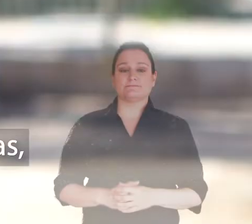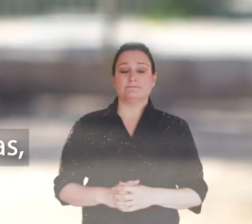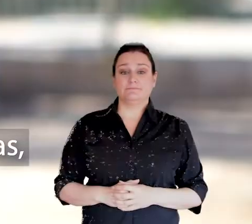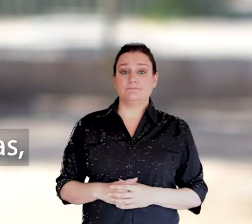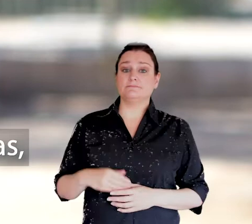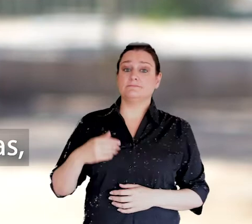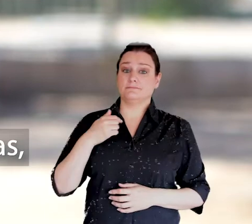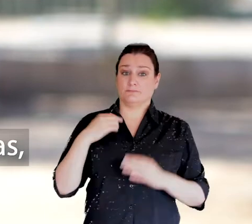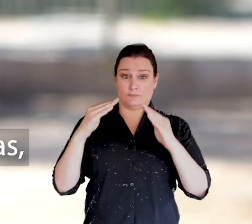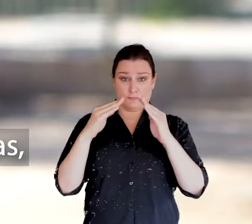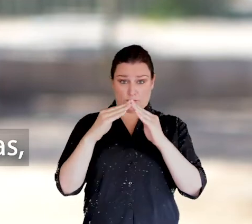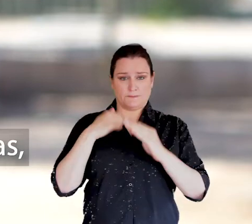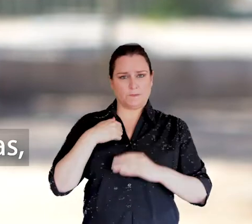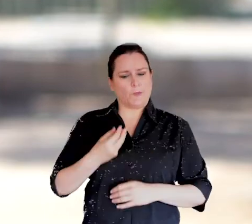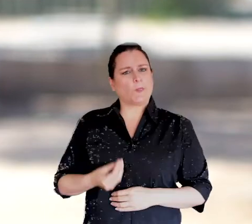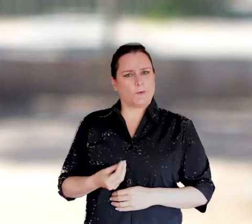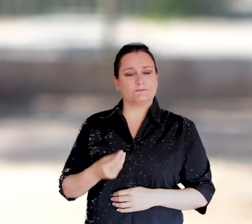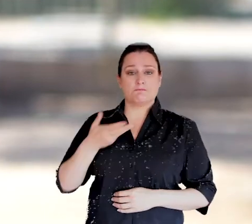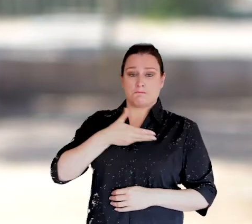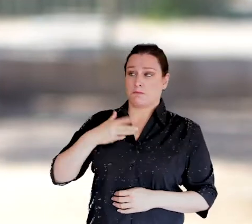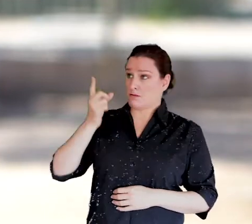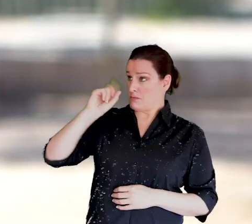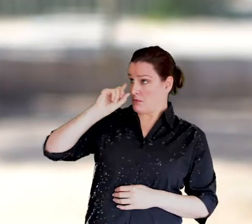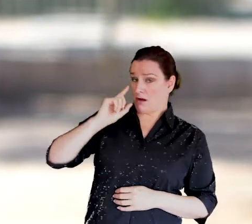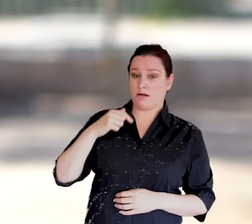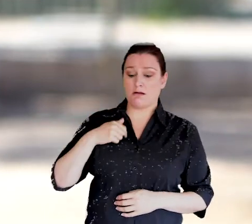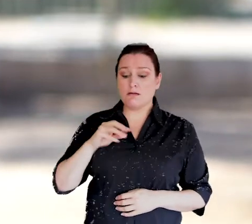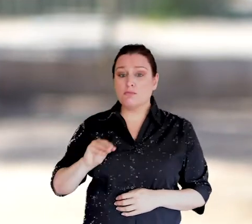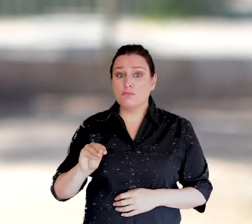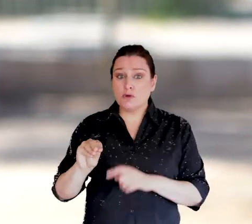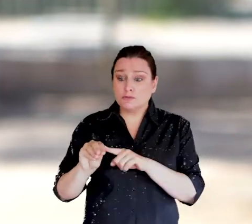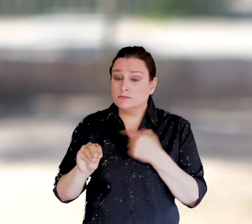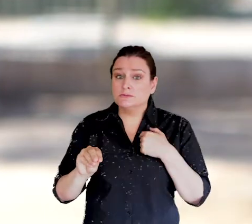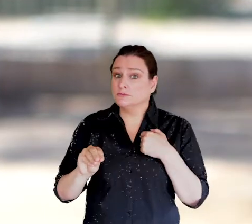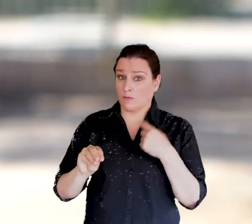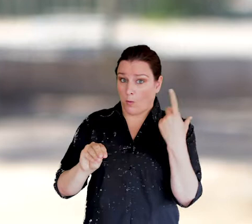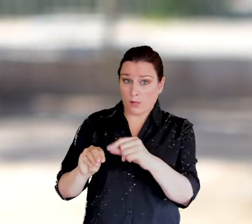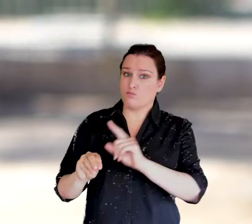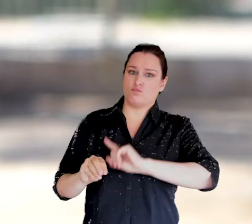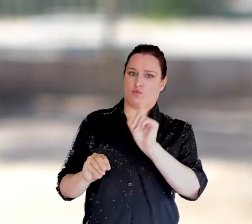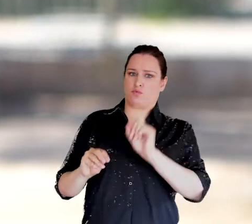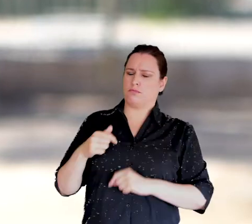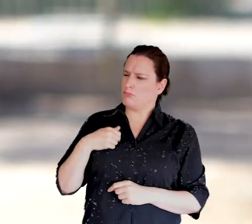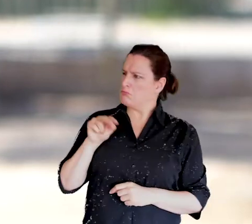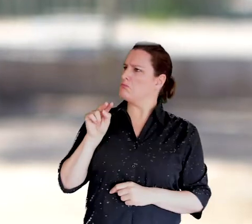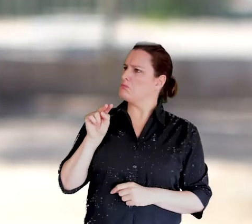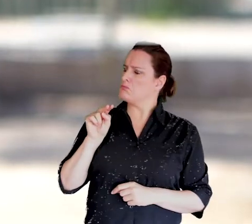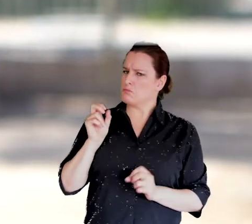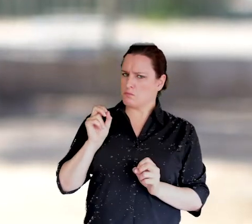Die ander ding wat ma my geleer het is, sê maar soos 'n meis in die huis. En wanneer die rond is, haar roep die meisjes met haar